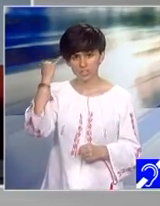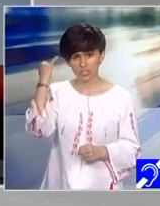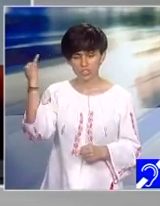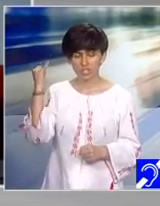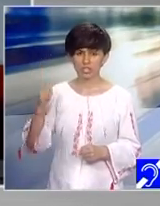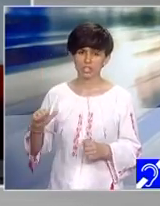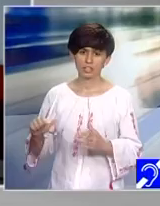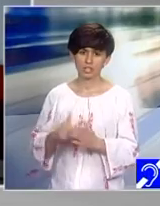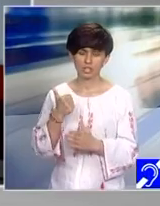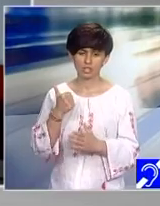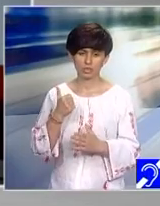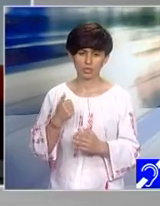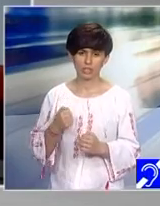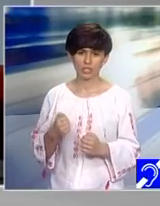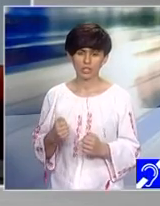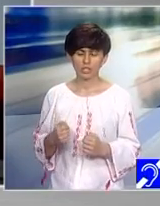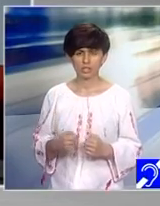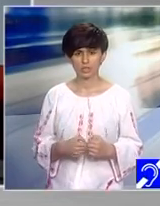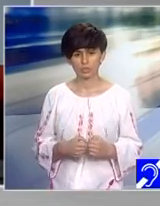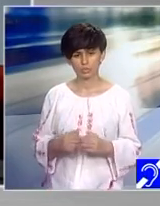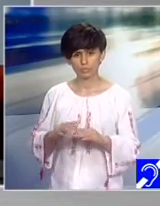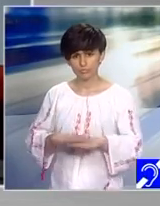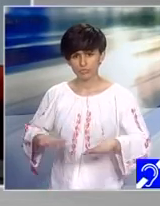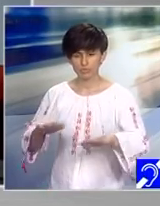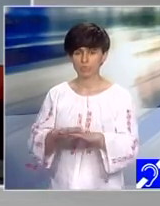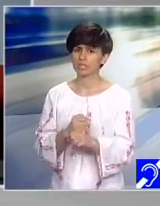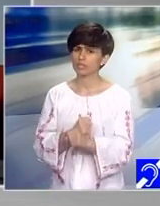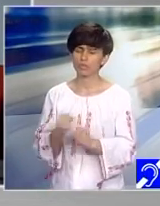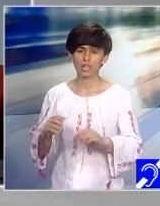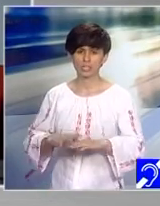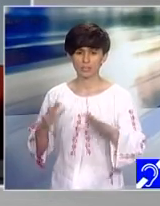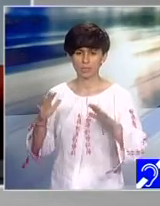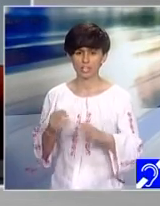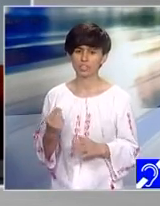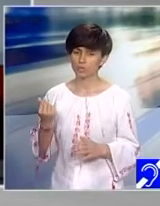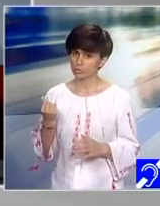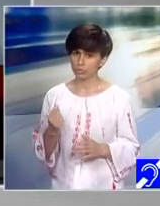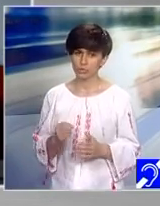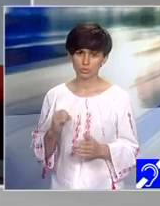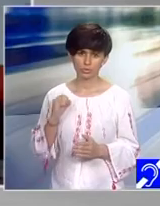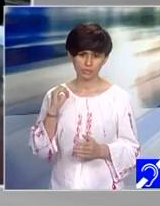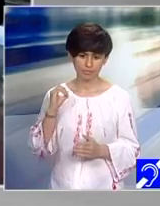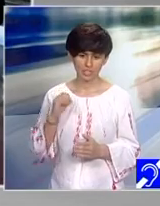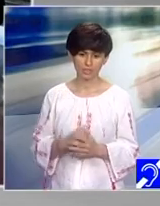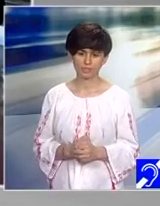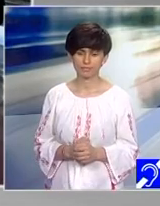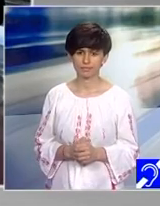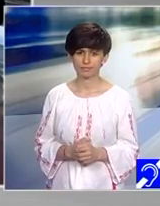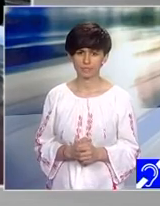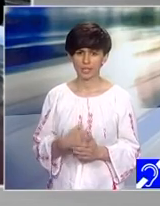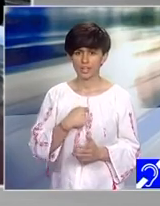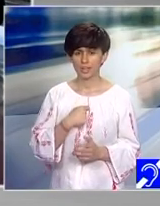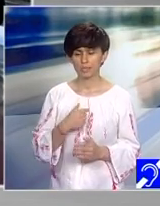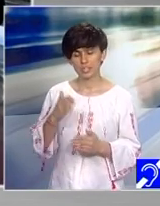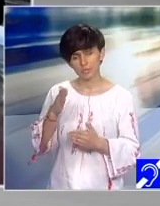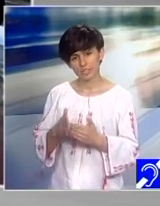noi dintr-o suprafață foarte mare și cu costuri zero. Putem încheia optimist această